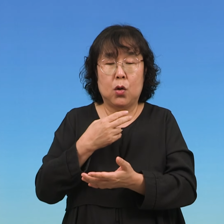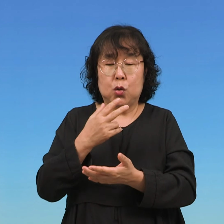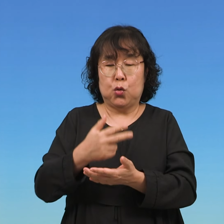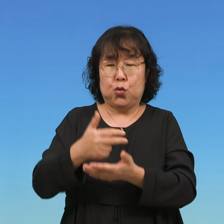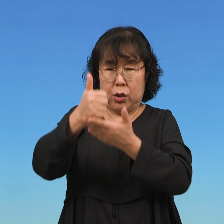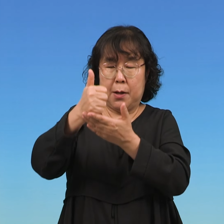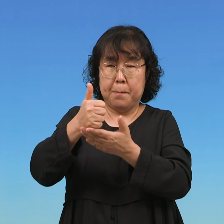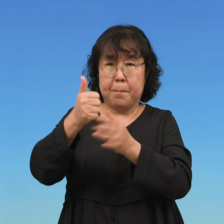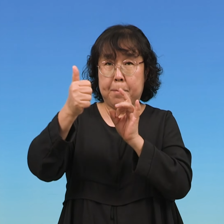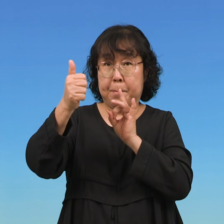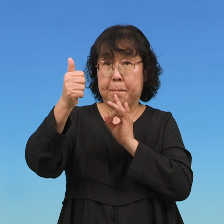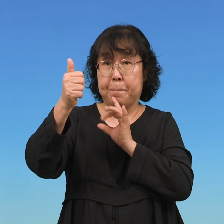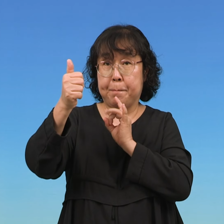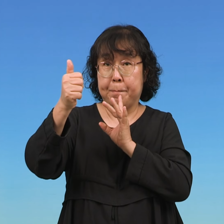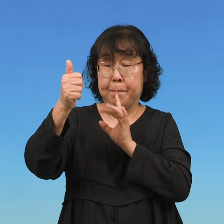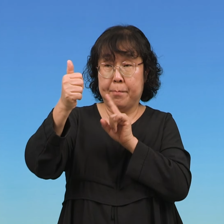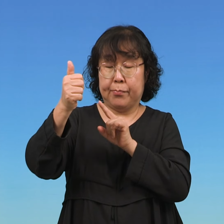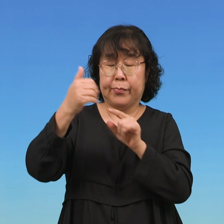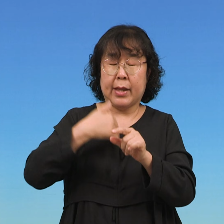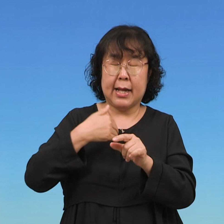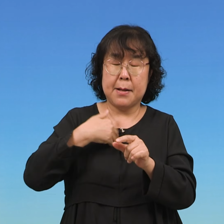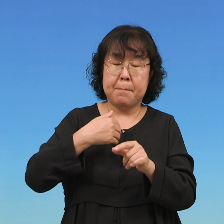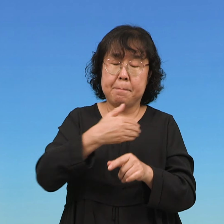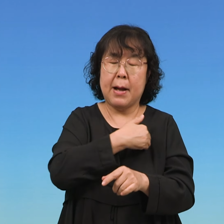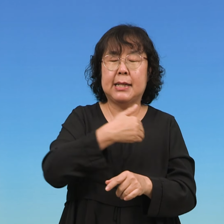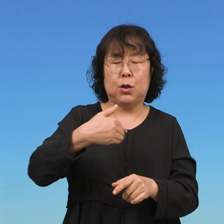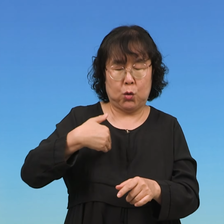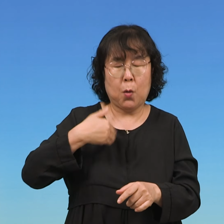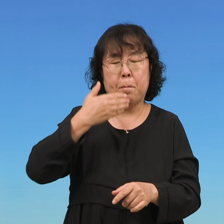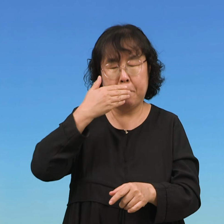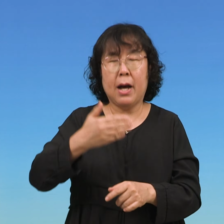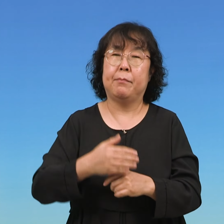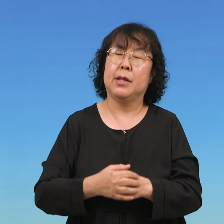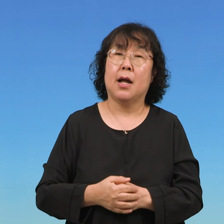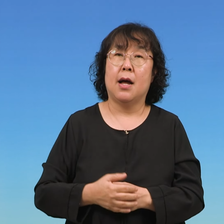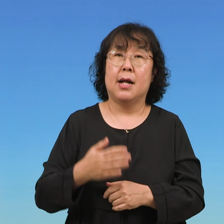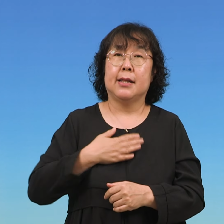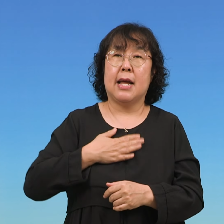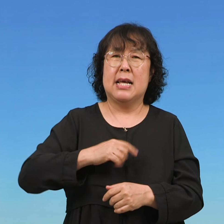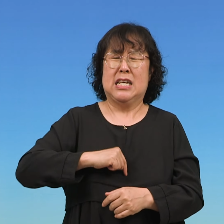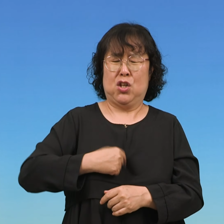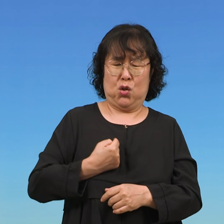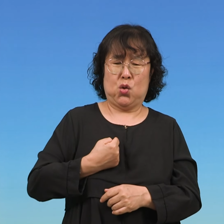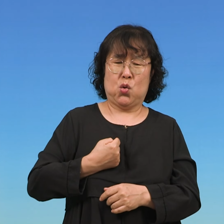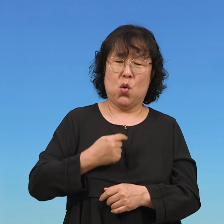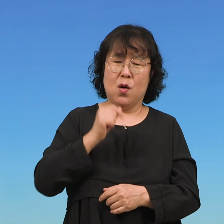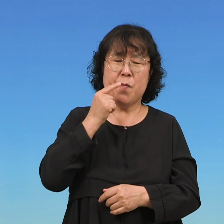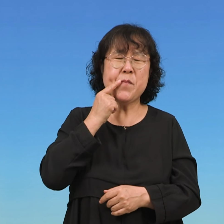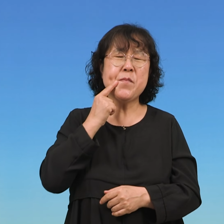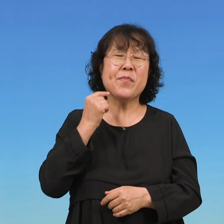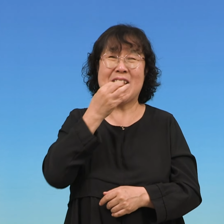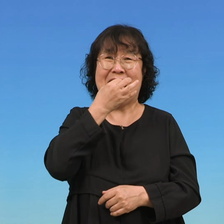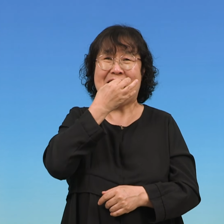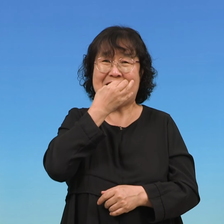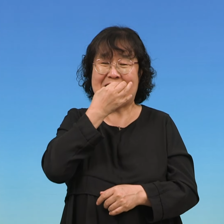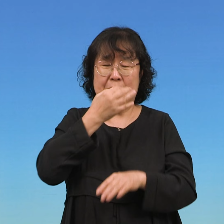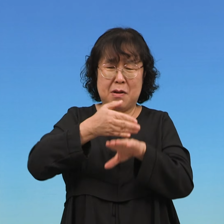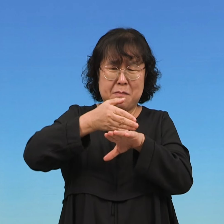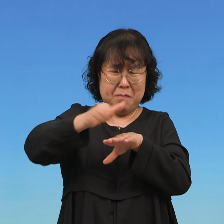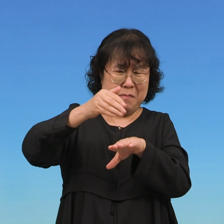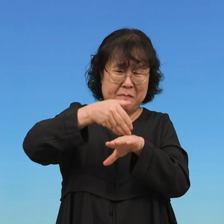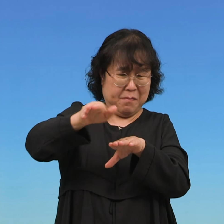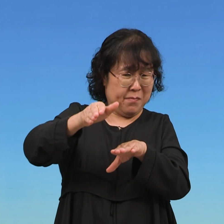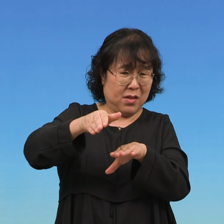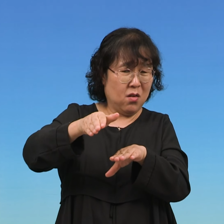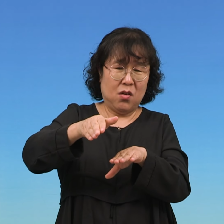여러분 탐심을 몰아내려고 애수도 안 나갑니다 얘가 절대 안 나가요 탐심을